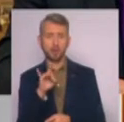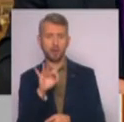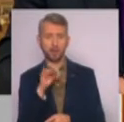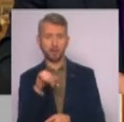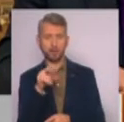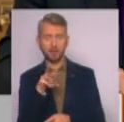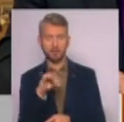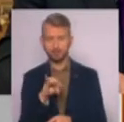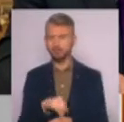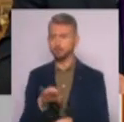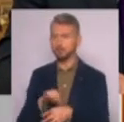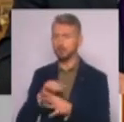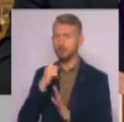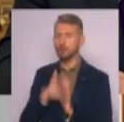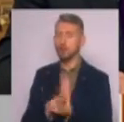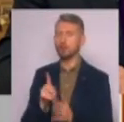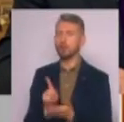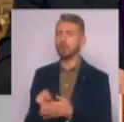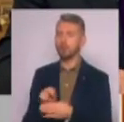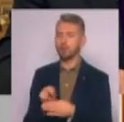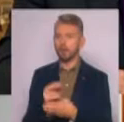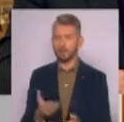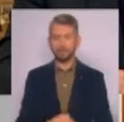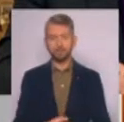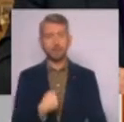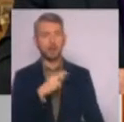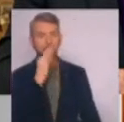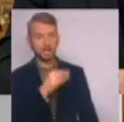діагноз зрозумілий, а хто повинен лікувати дитину? Я б